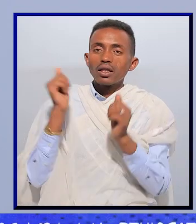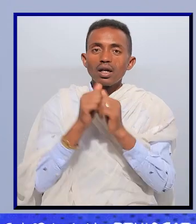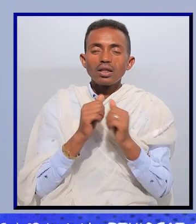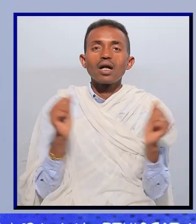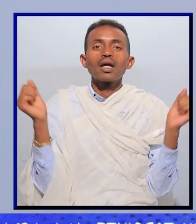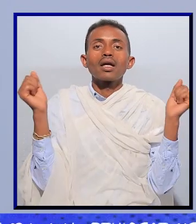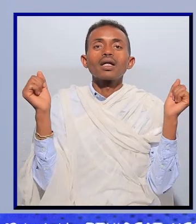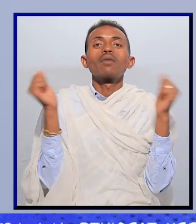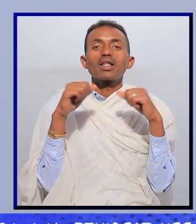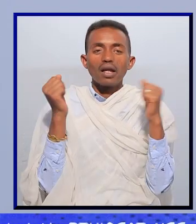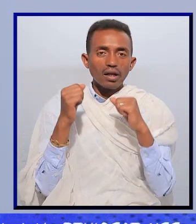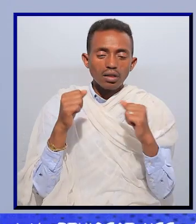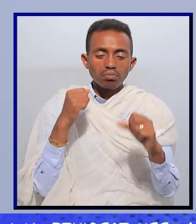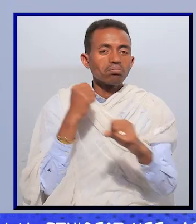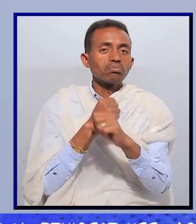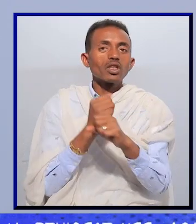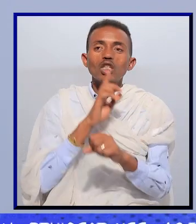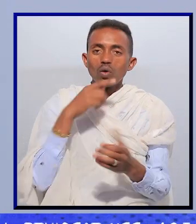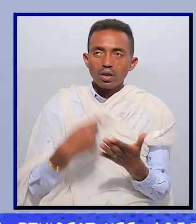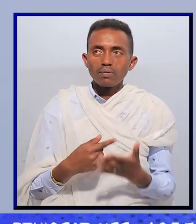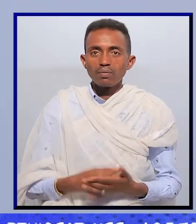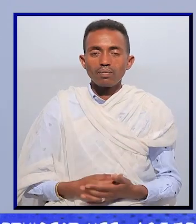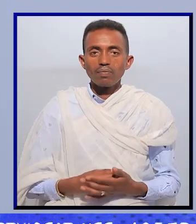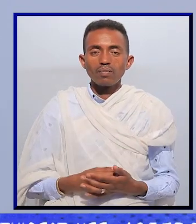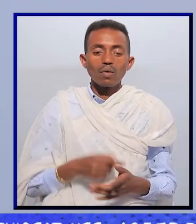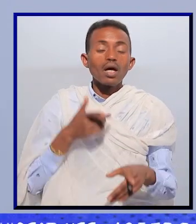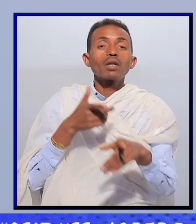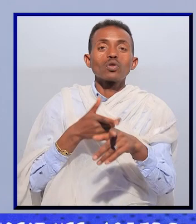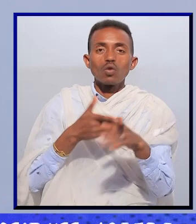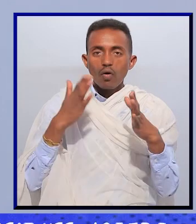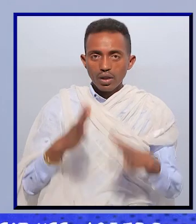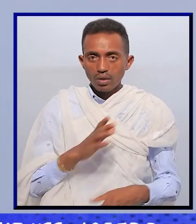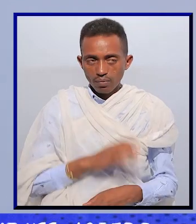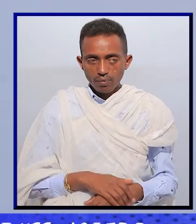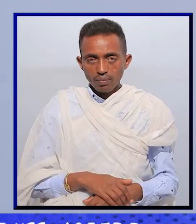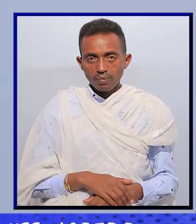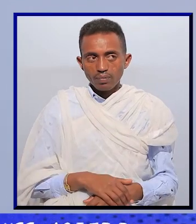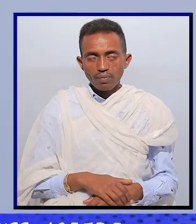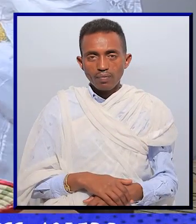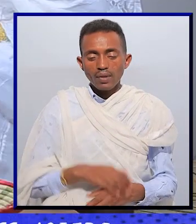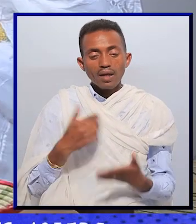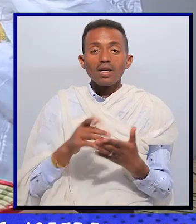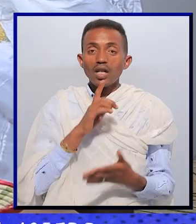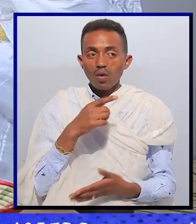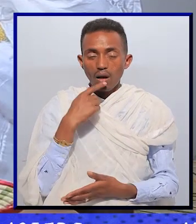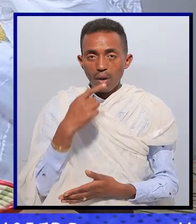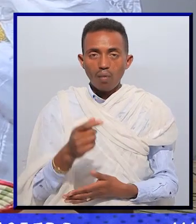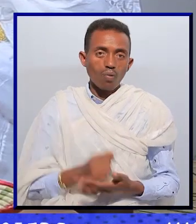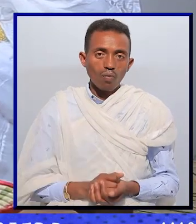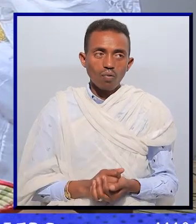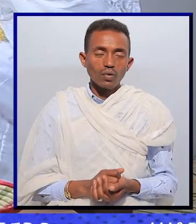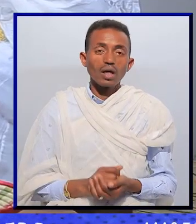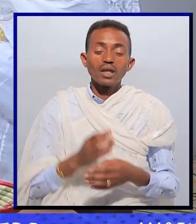እንግዲህ ግብረ ሰዶማዊነት ማለት ነው። እንግዲህ ይሄን ነው የምለው ጠቅላላ አድርጌ። ስለዚህ ሴት